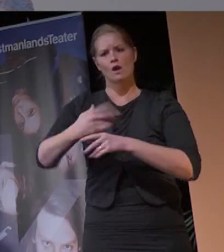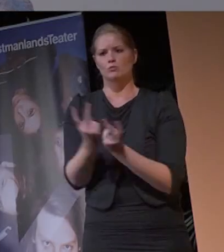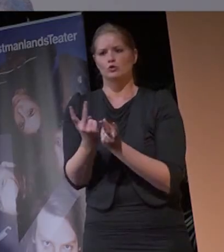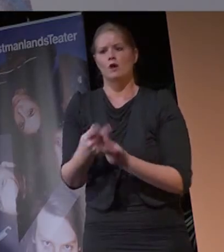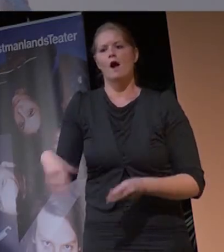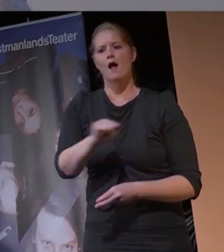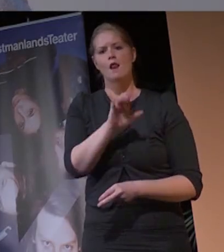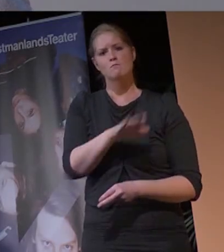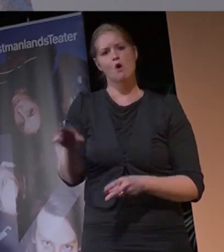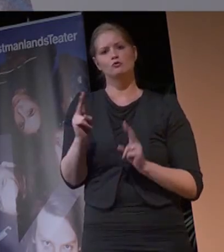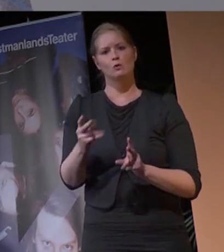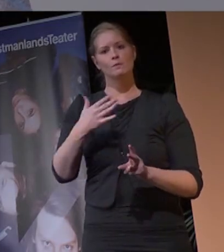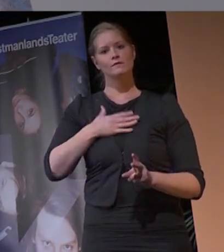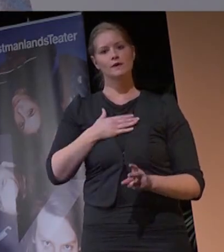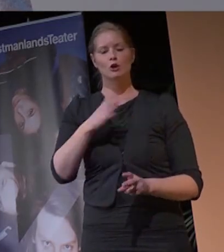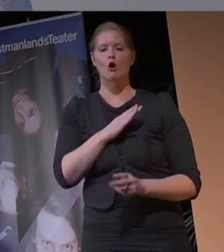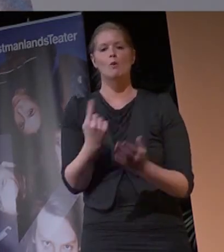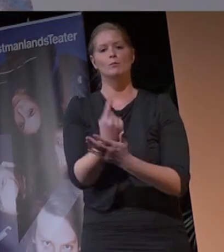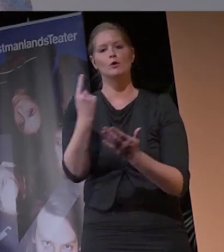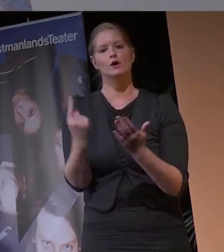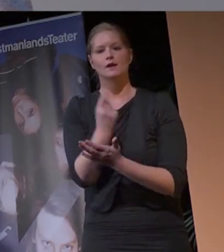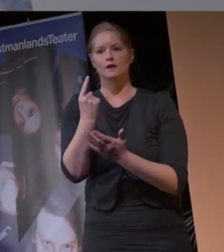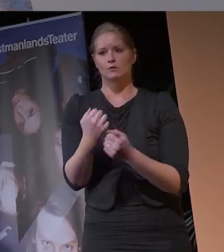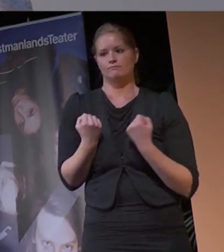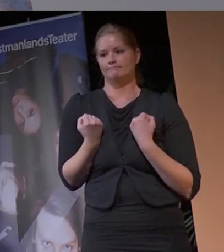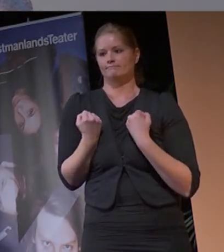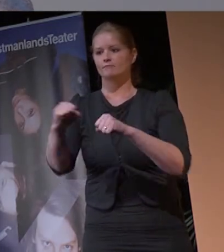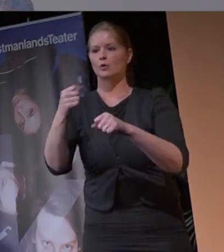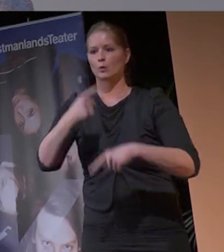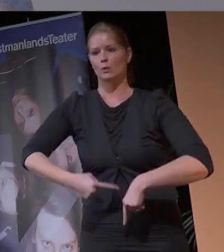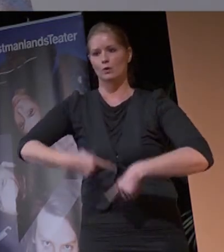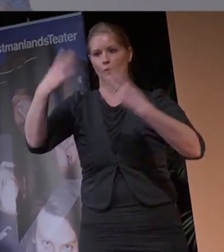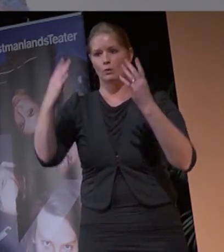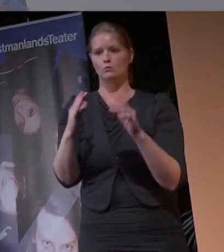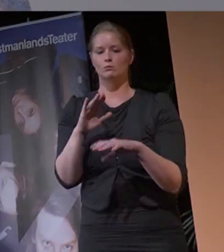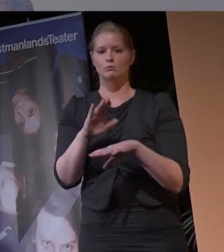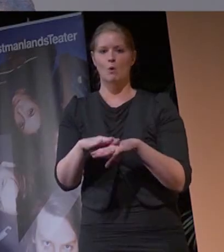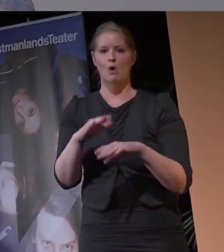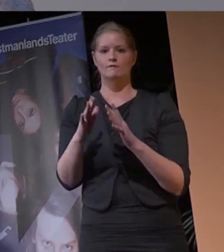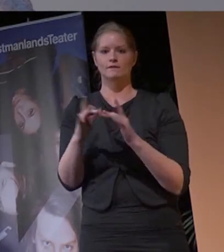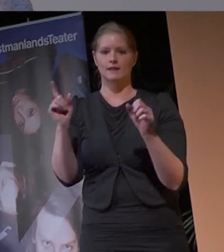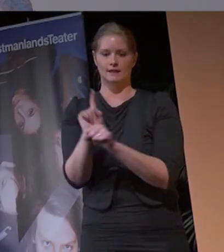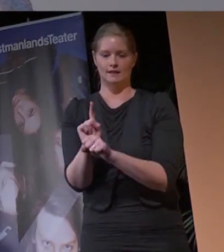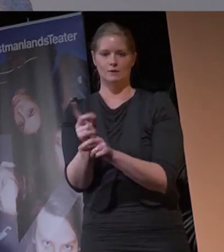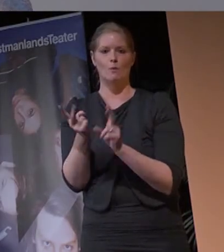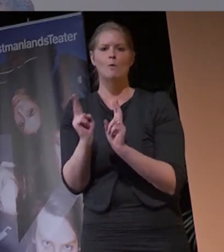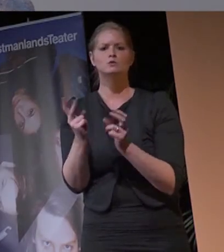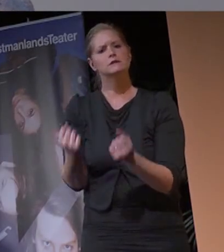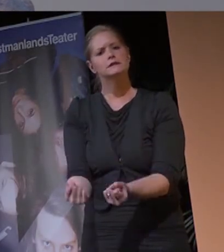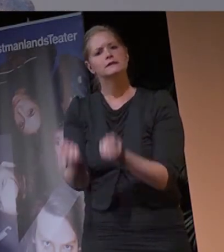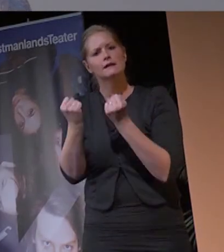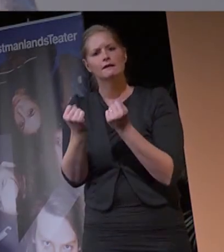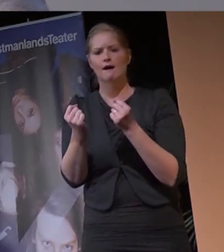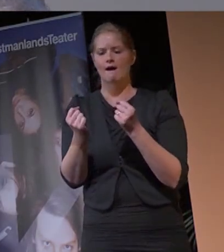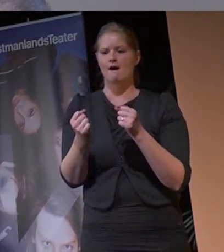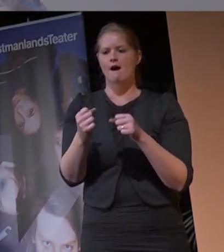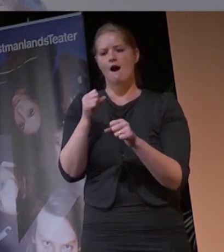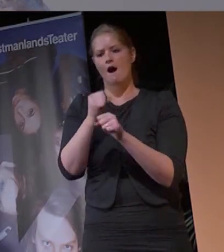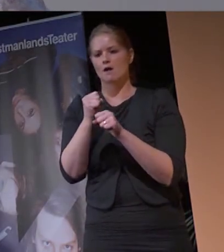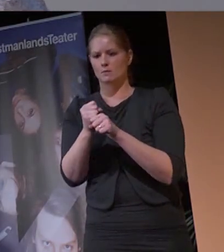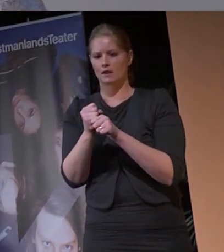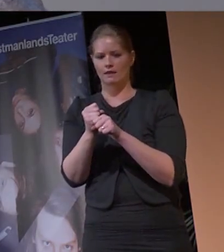vill ska få möjlighet att utöva kultur på sin fritid. Men också att vi stärker och arbetar tätt tillsammans från